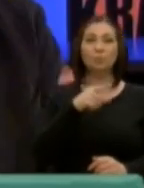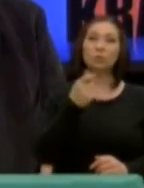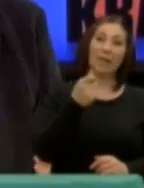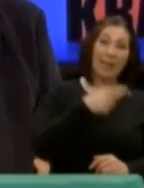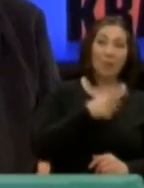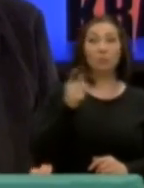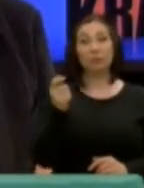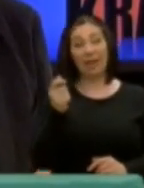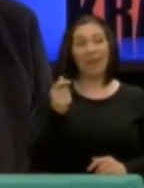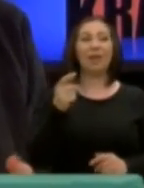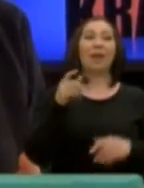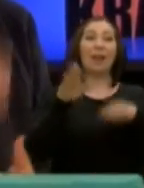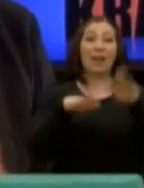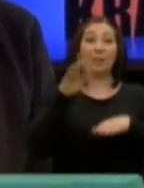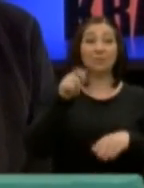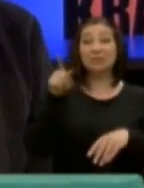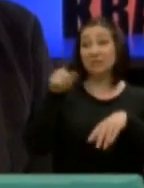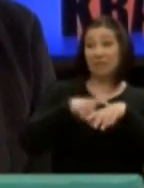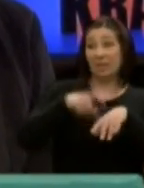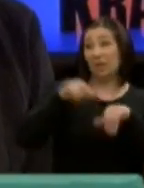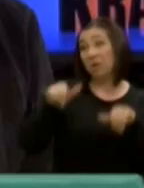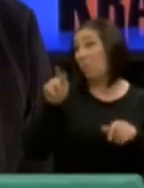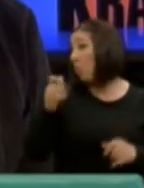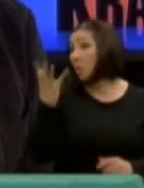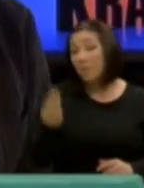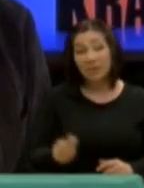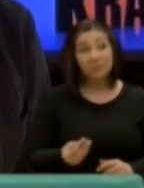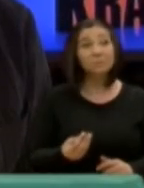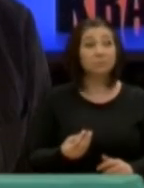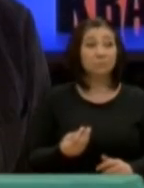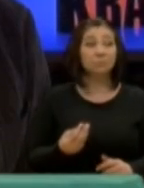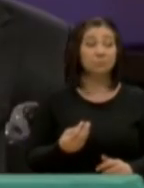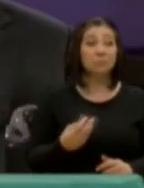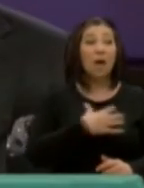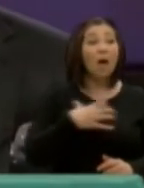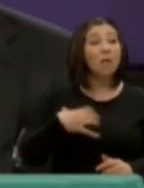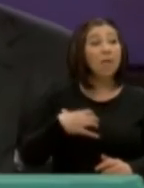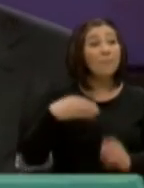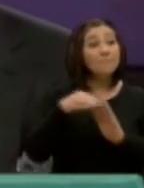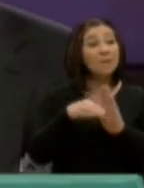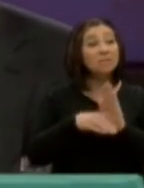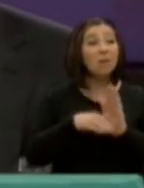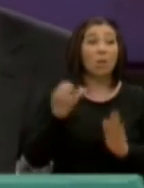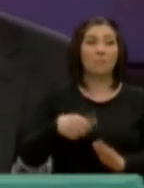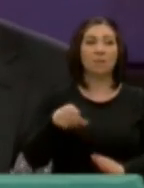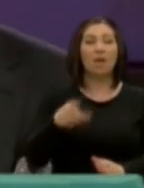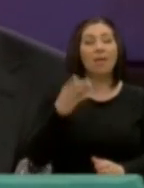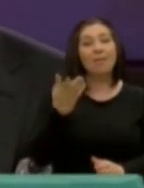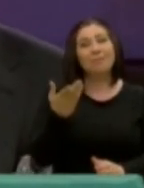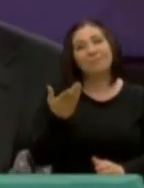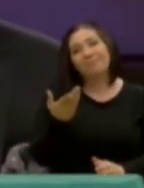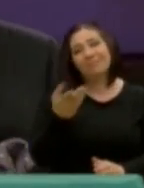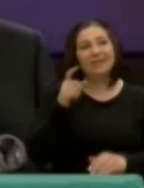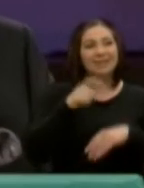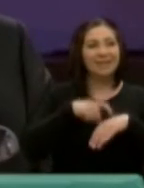lira, bu şu kadar lira diye. Belki sizin taklitler içinde de vardır efendim. Hammadde mi? Gayet tabii ki en azından